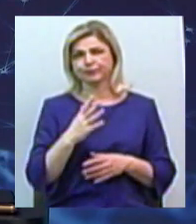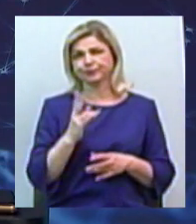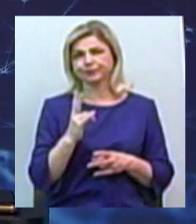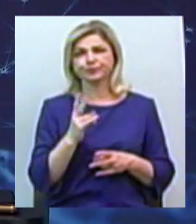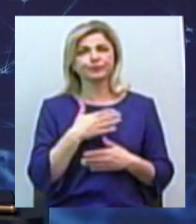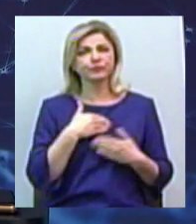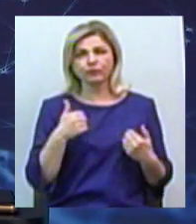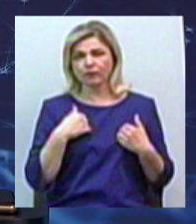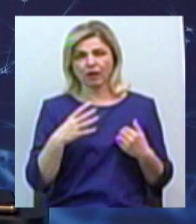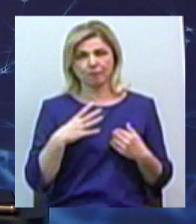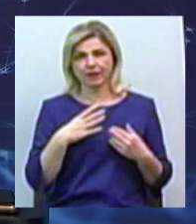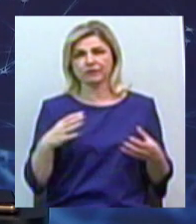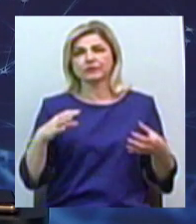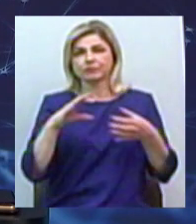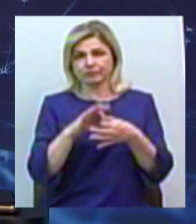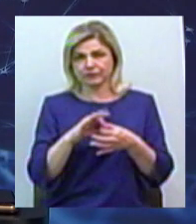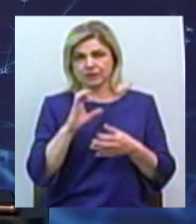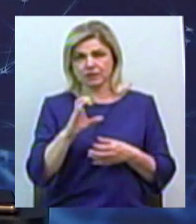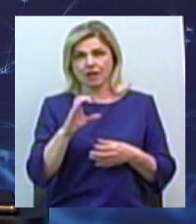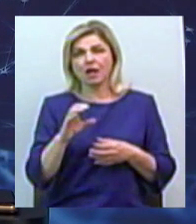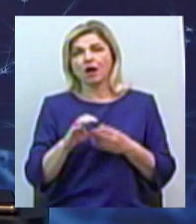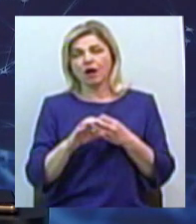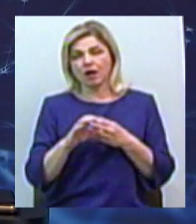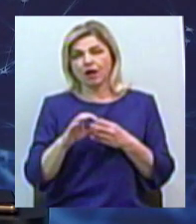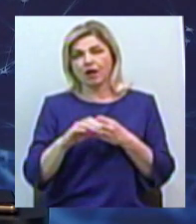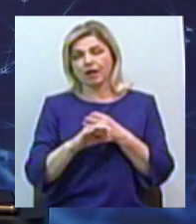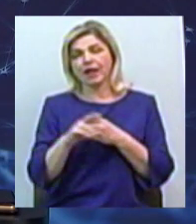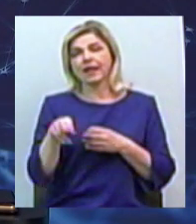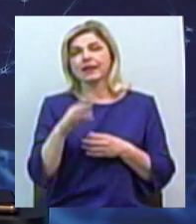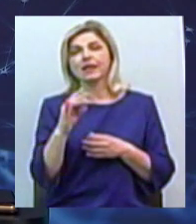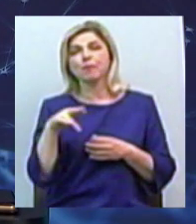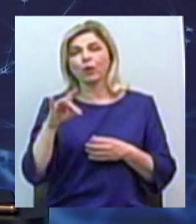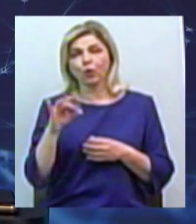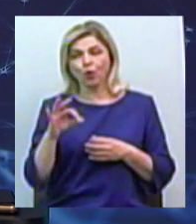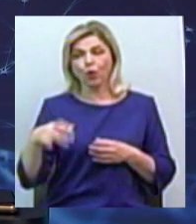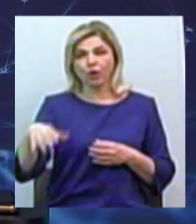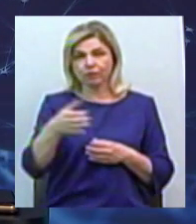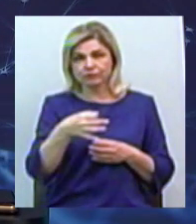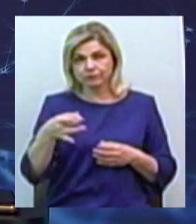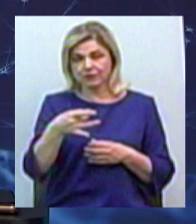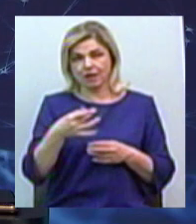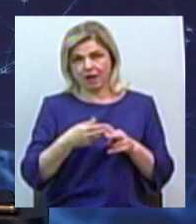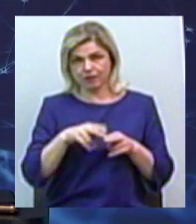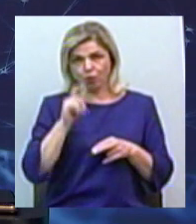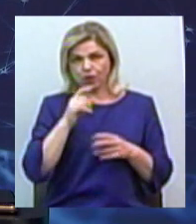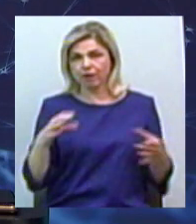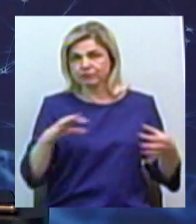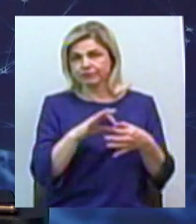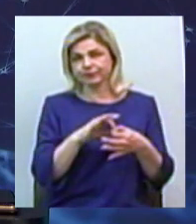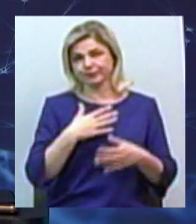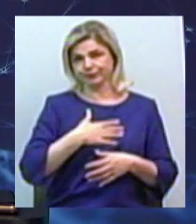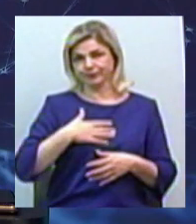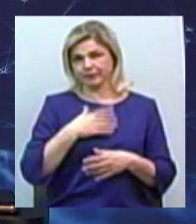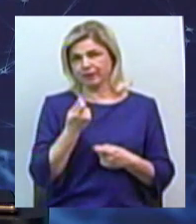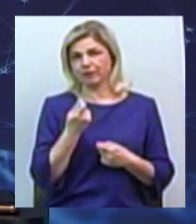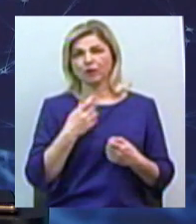Надніпрянською Україною. Тому що фактично західноукраїнські землі після розпаду Австро-Угорщини вони отримали